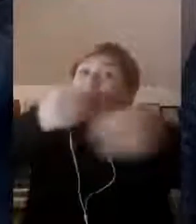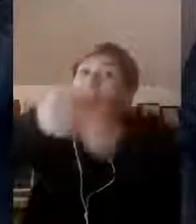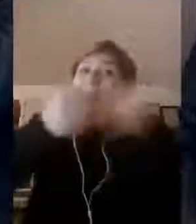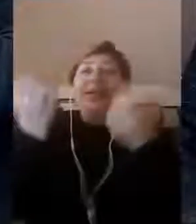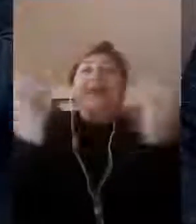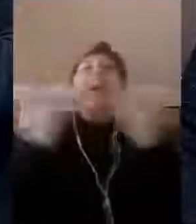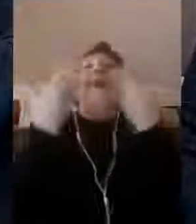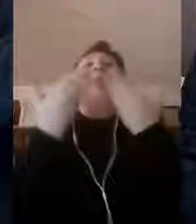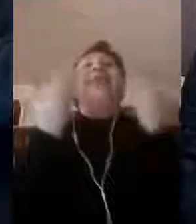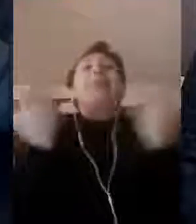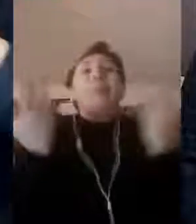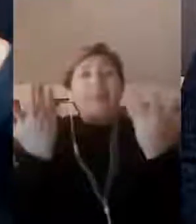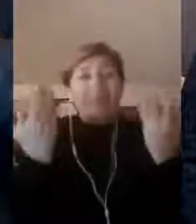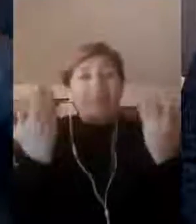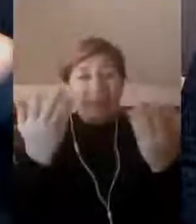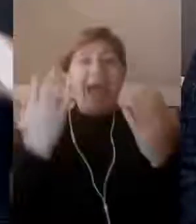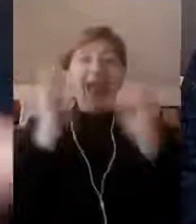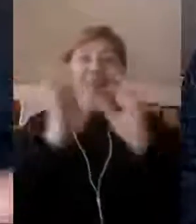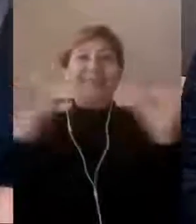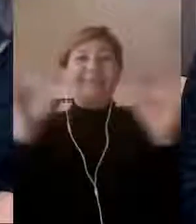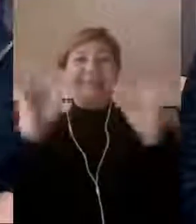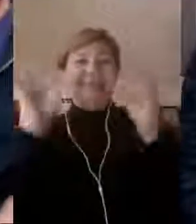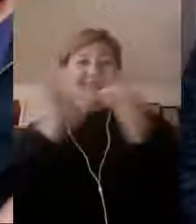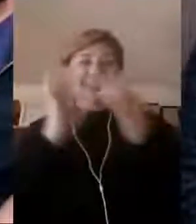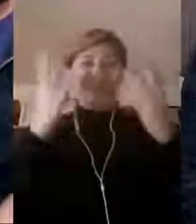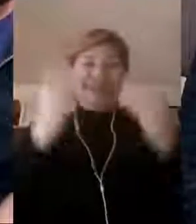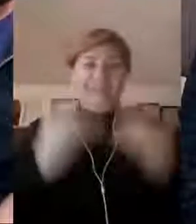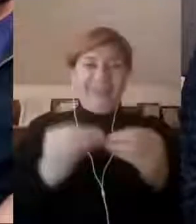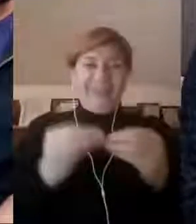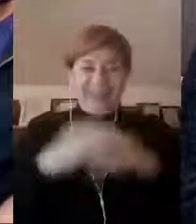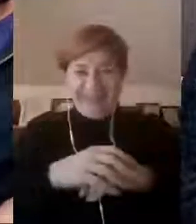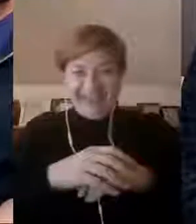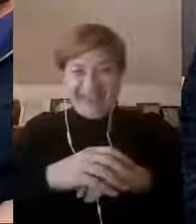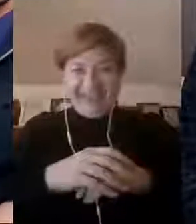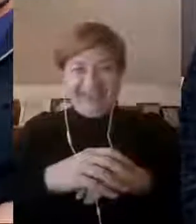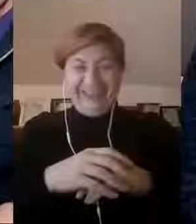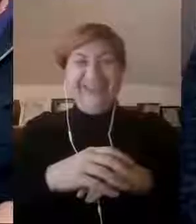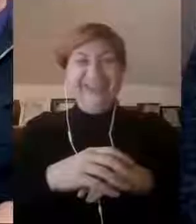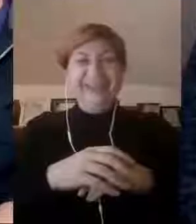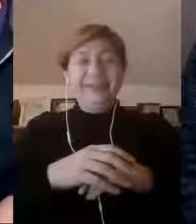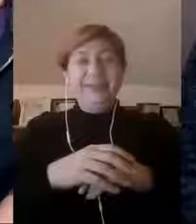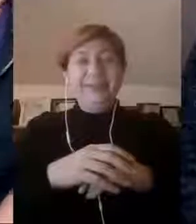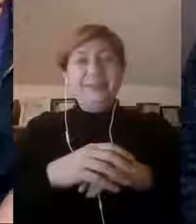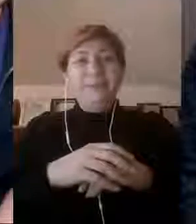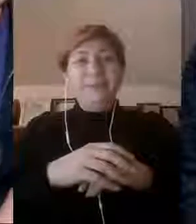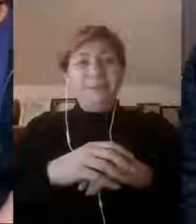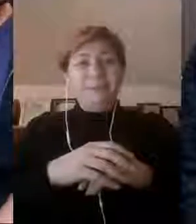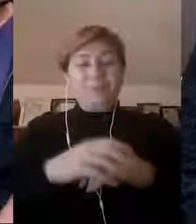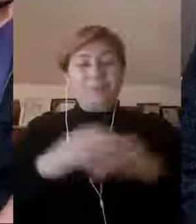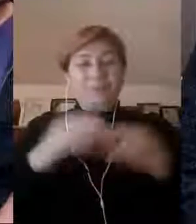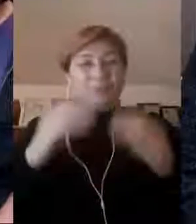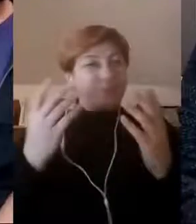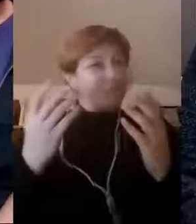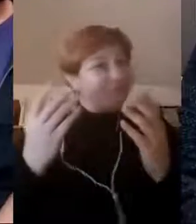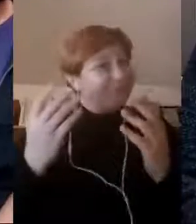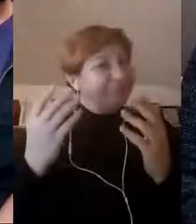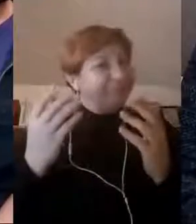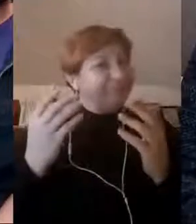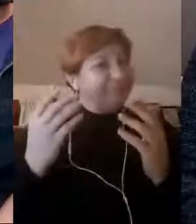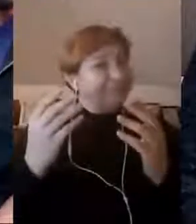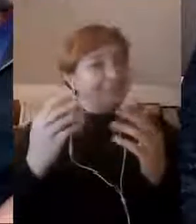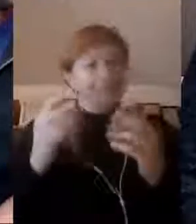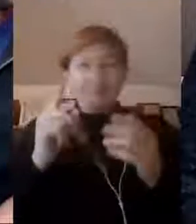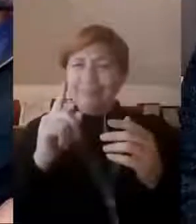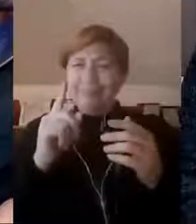kötü oldu falan. Ben kendi zevkime göre yardırıyorum tabii de. Bir dahakine sizi de dahil ederim. Discord'da falan yaparız şey birlikte. gibi oldu. Neydi